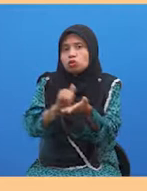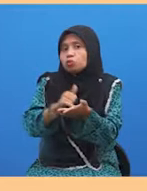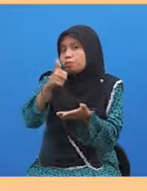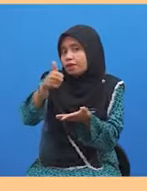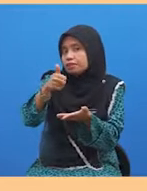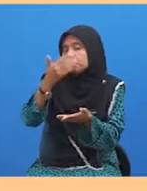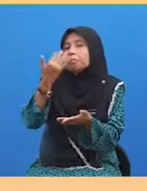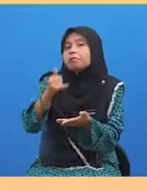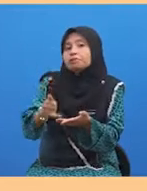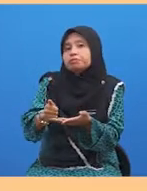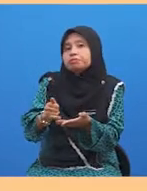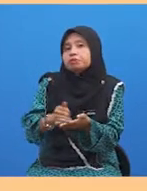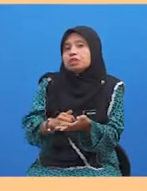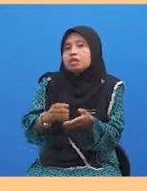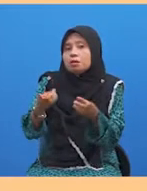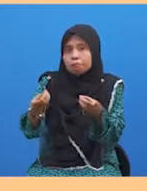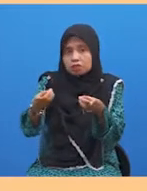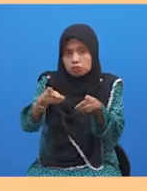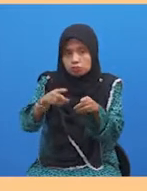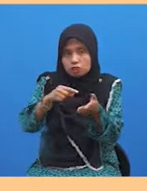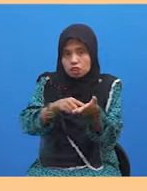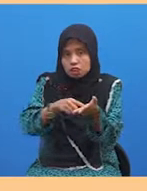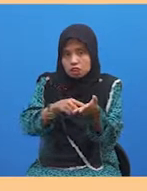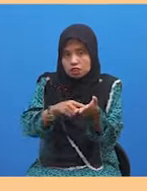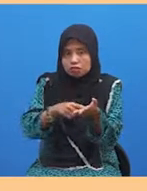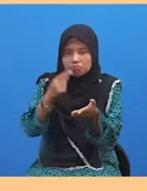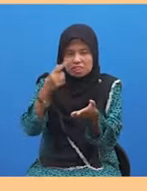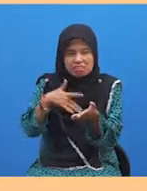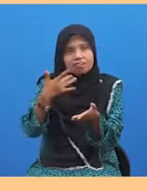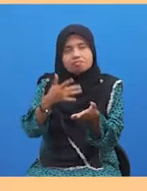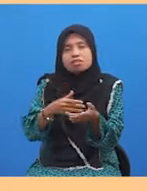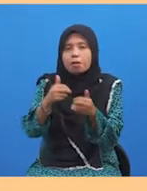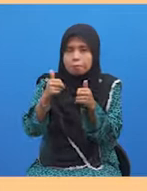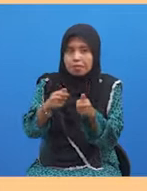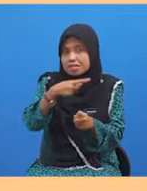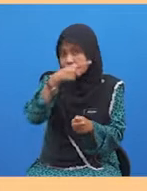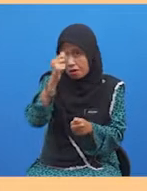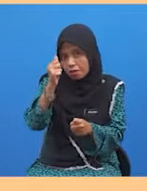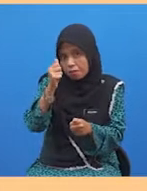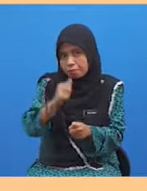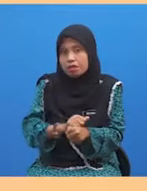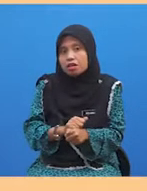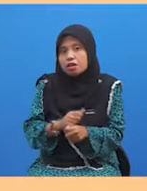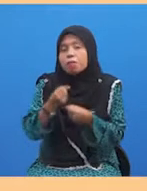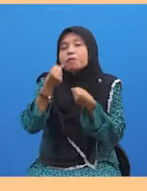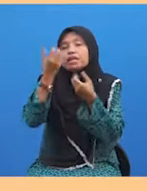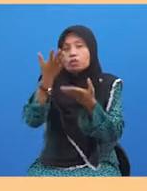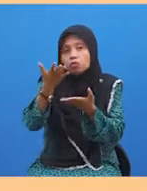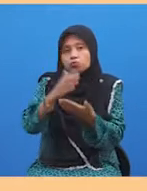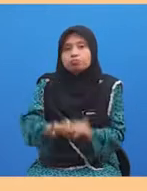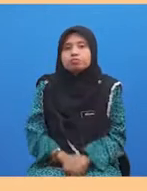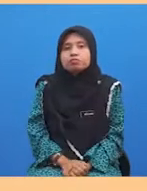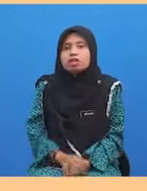dianggap menarik. Peristiwa ini dianggap menarik kerana, nyatakan